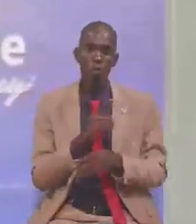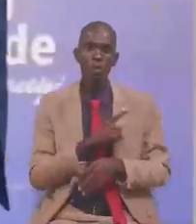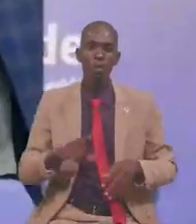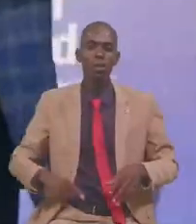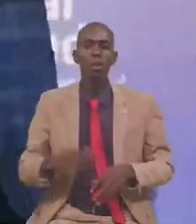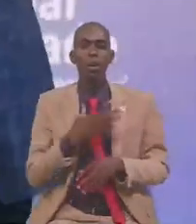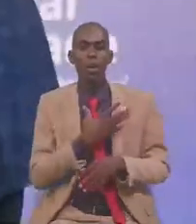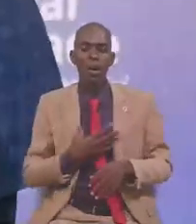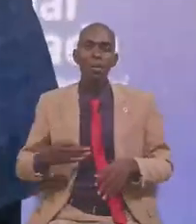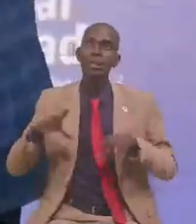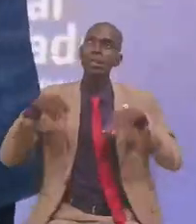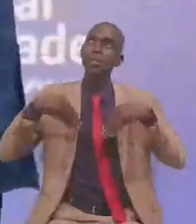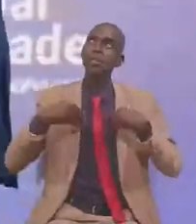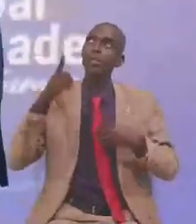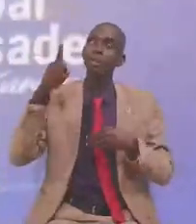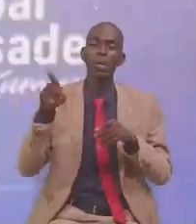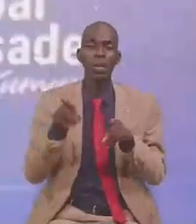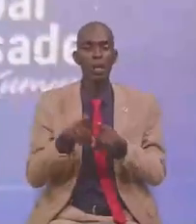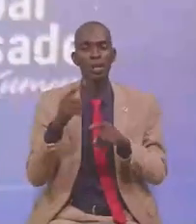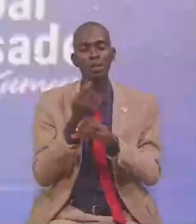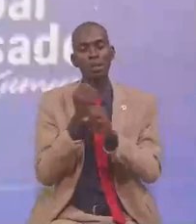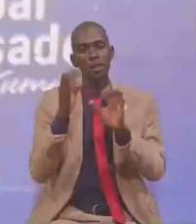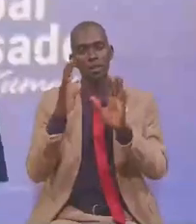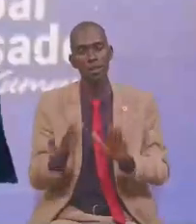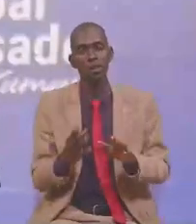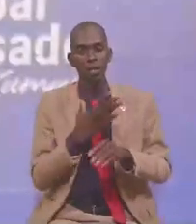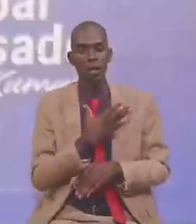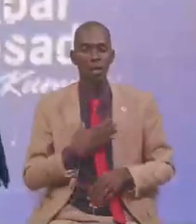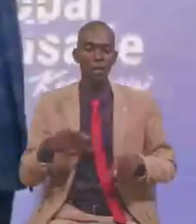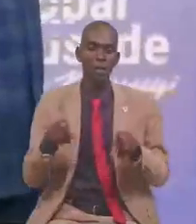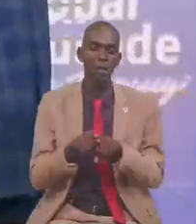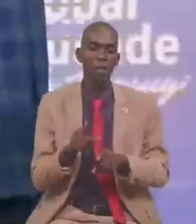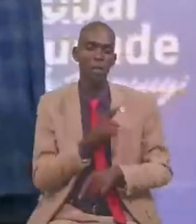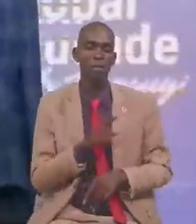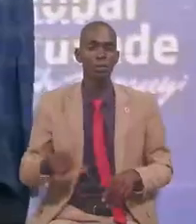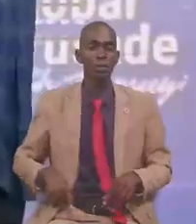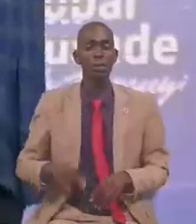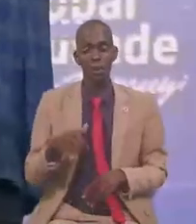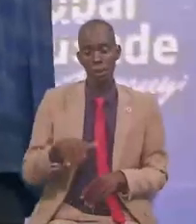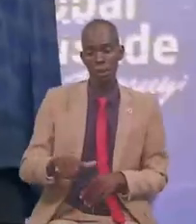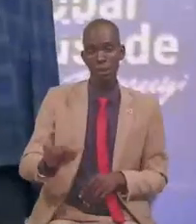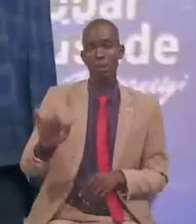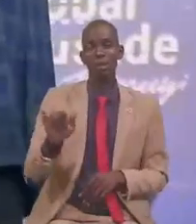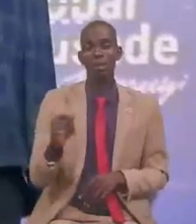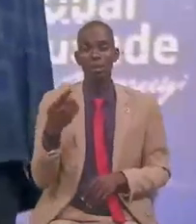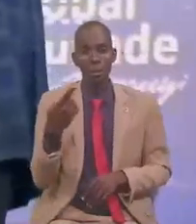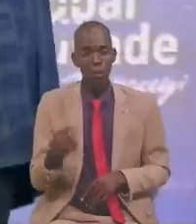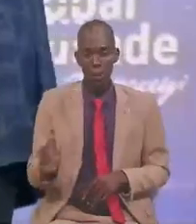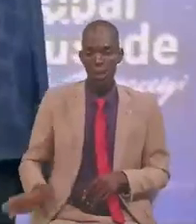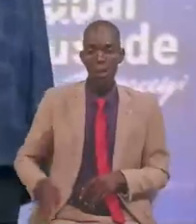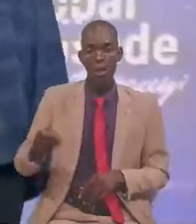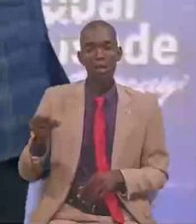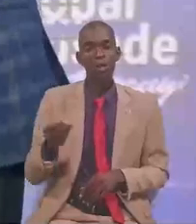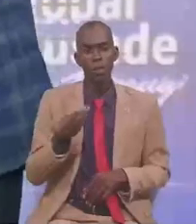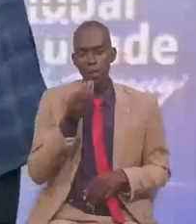le prendre en tant que leur Seigneur et Sauveur. Oui, Seigneur, dit-elle, mais les petits